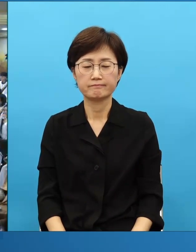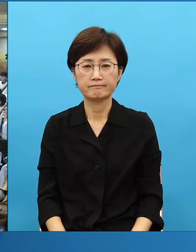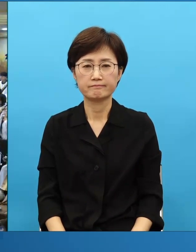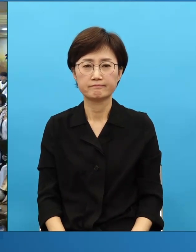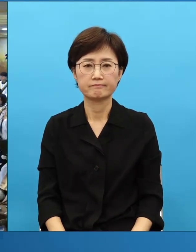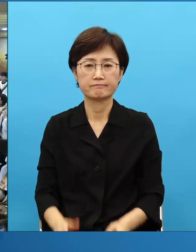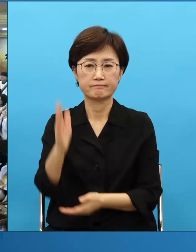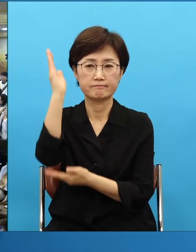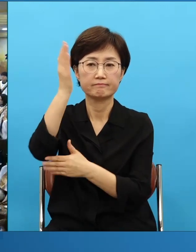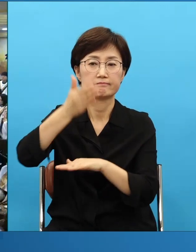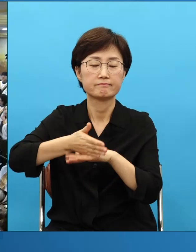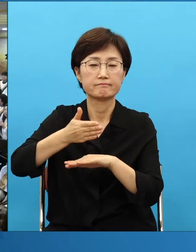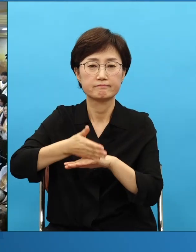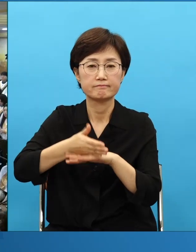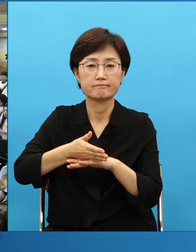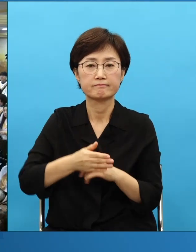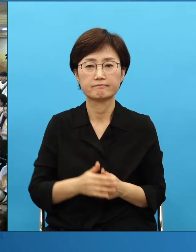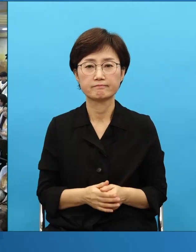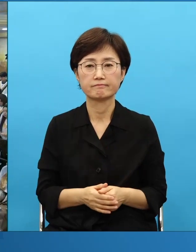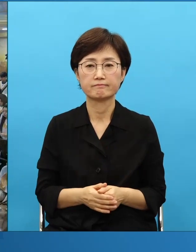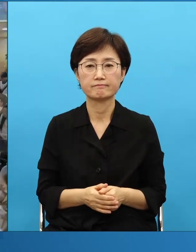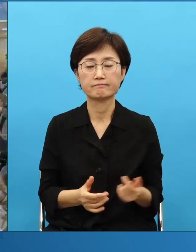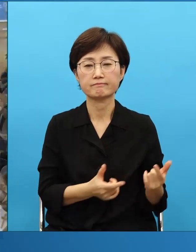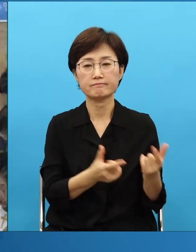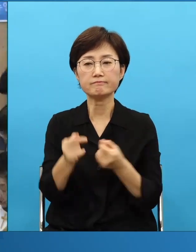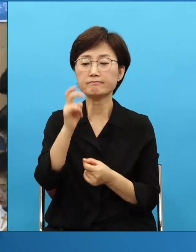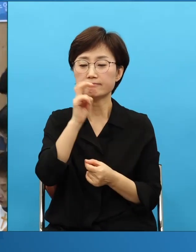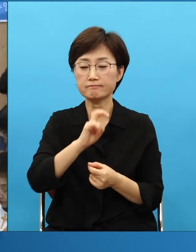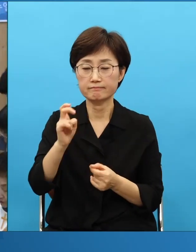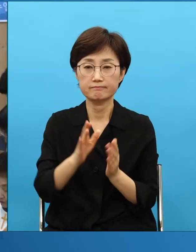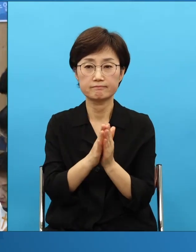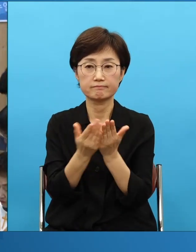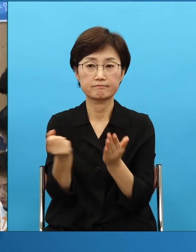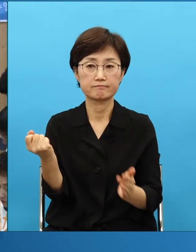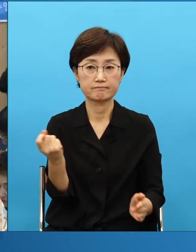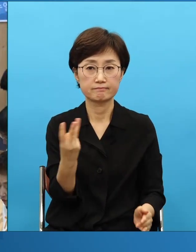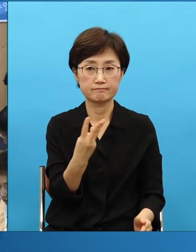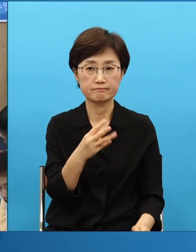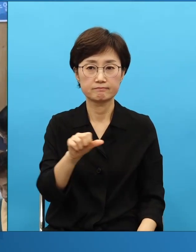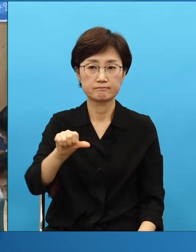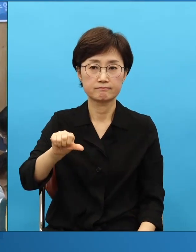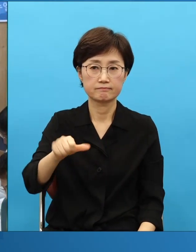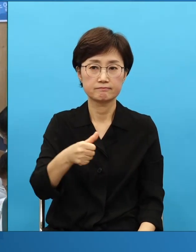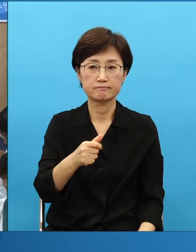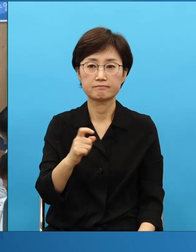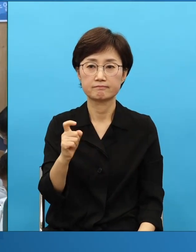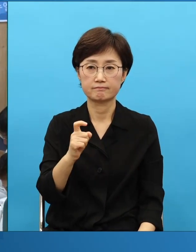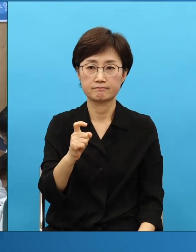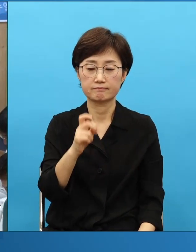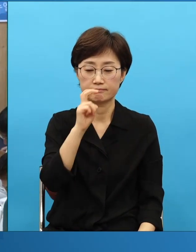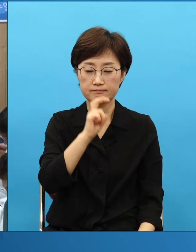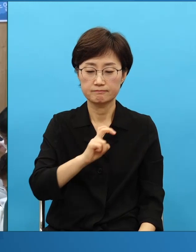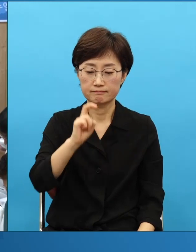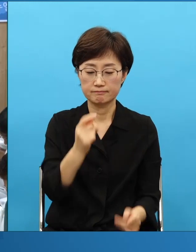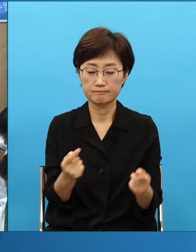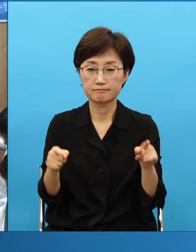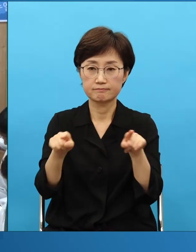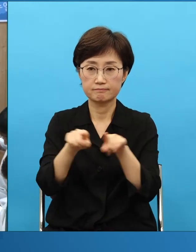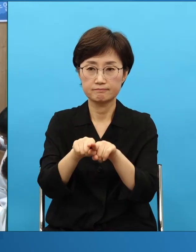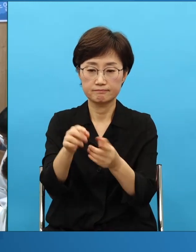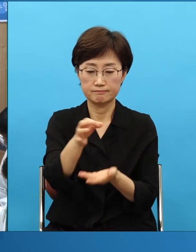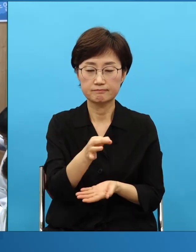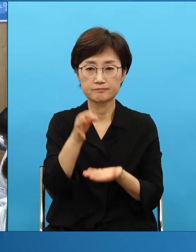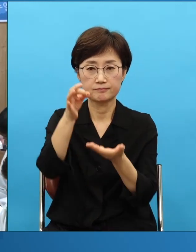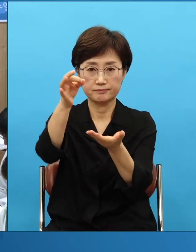말씀 감사합니다. Thank you for the word. 우리 다 함께 찬송가 510장 찬양 들으면서 준비하신 예물을 드리도록 하겠습니다. Let us all sing hymn